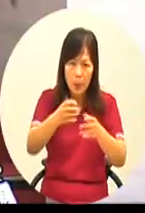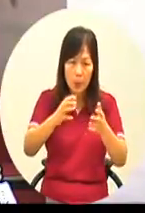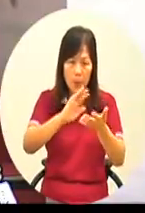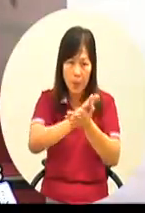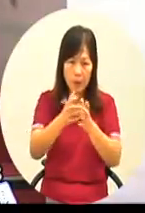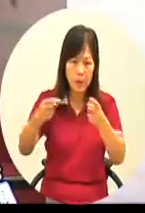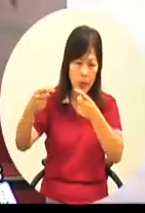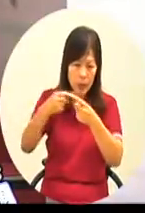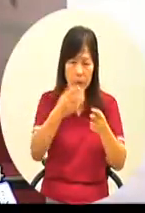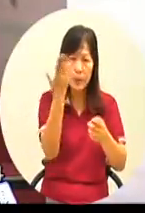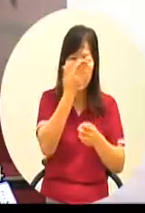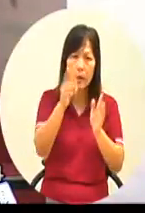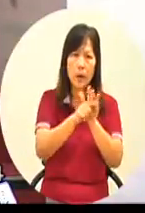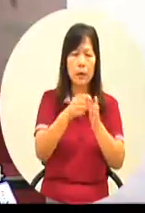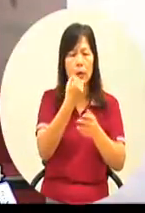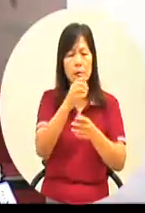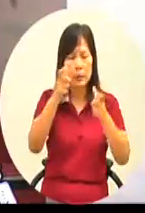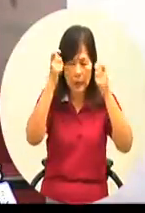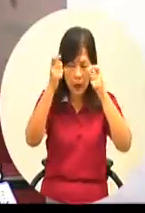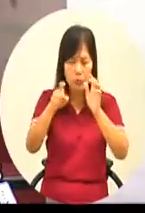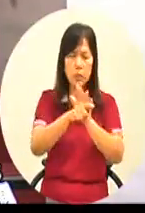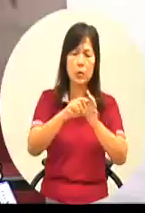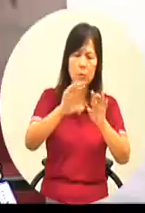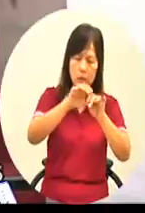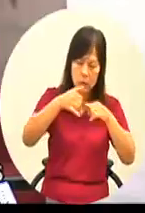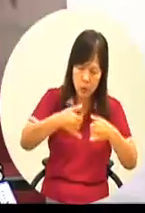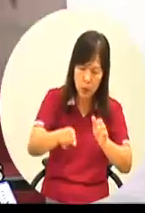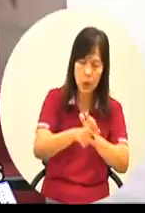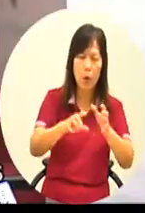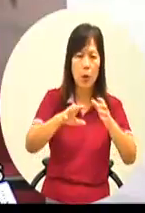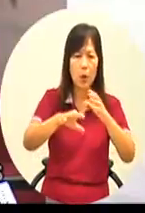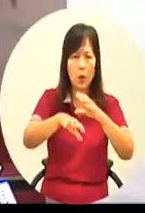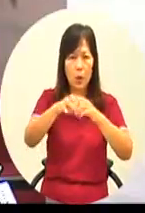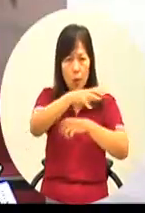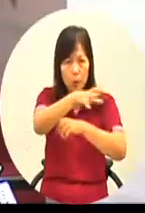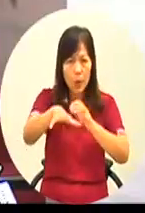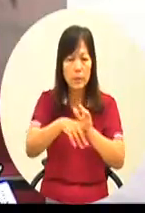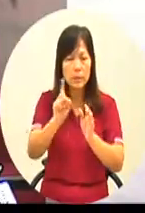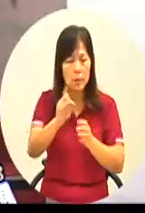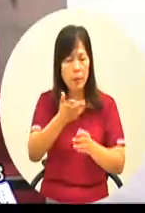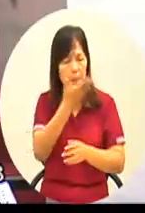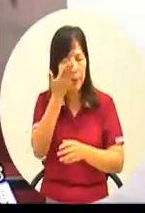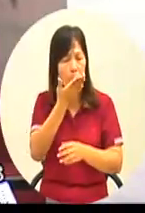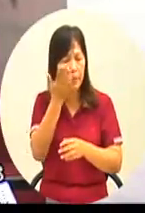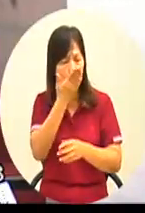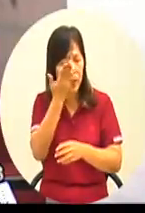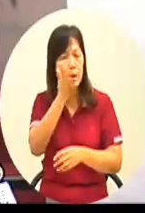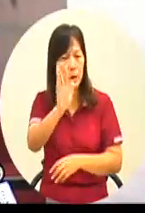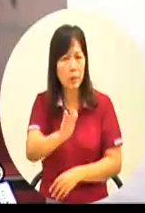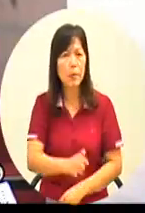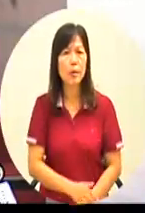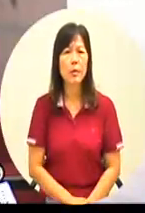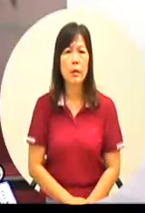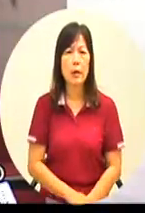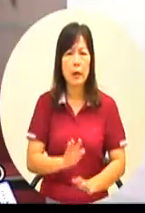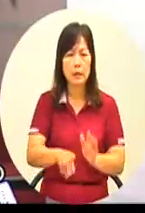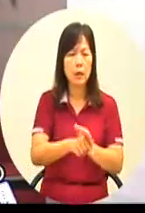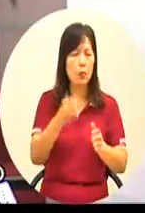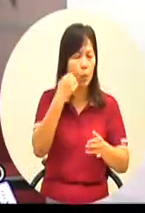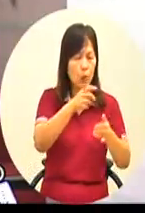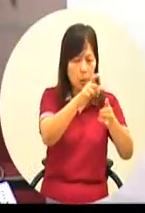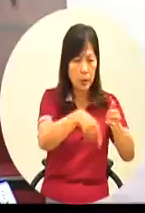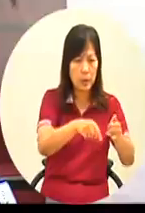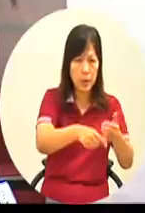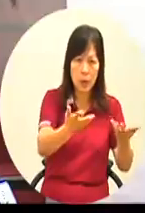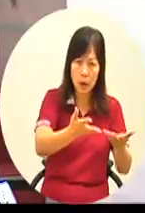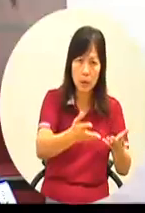成为高雄一个很漂亮，不管是道路、环境跟空间， 我肯定。 所以我们倒觉得说，其实如果我们现在以个案来做这些